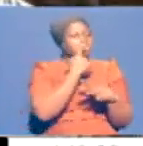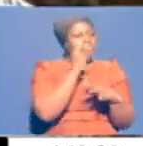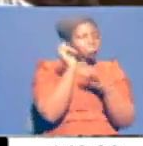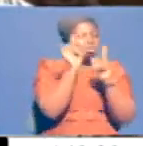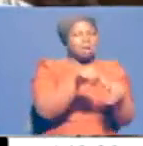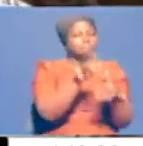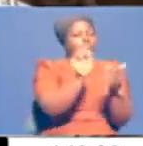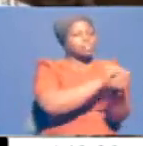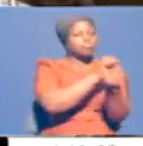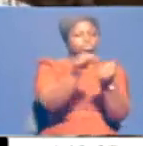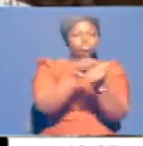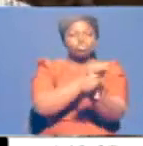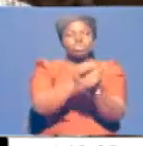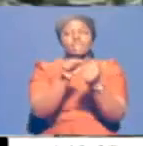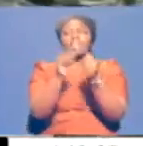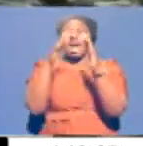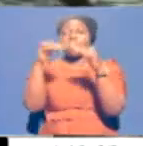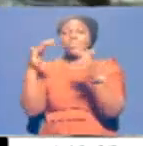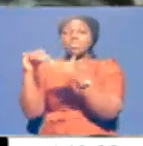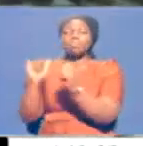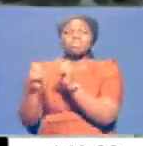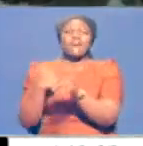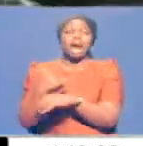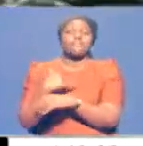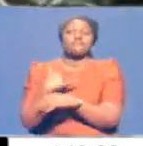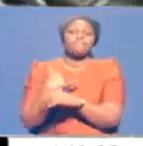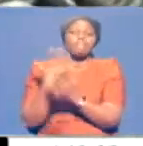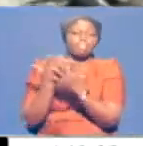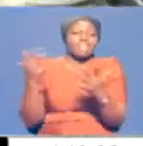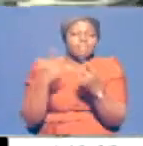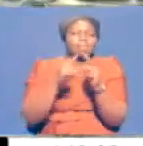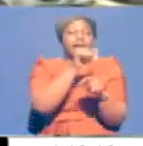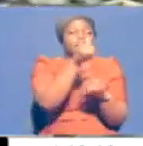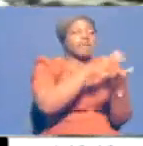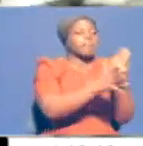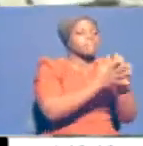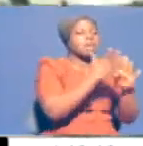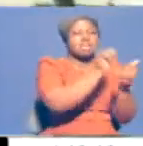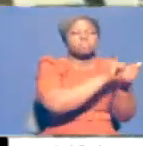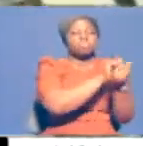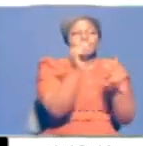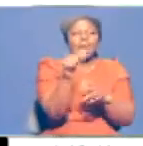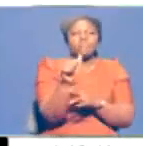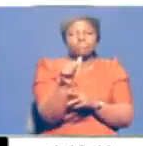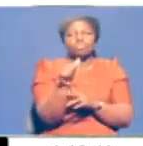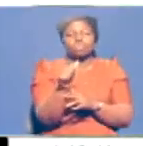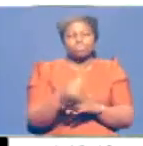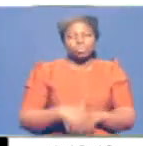Wacha tuambie Mungu atutie nguvu. John Jacob Kuria, Lunchtime News.